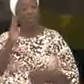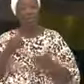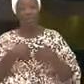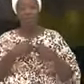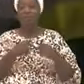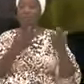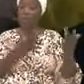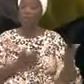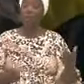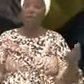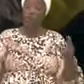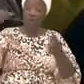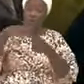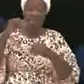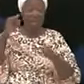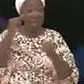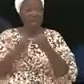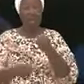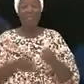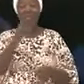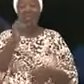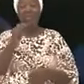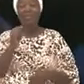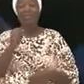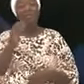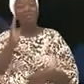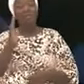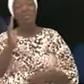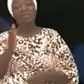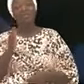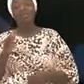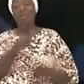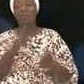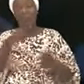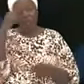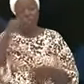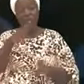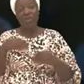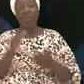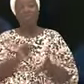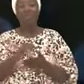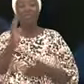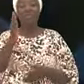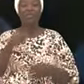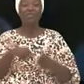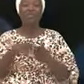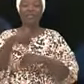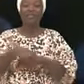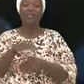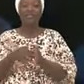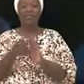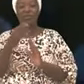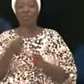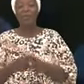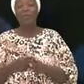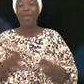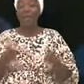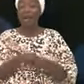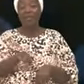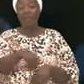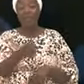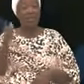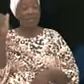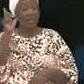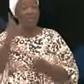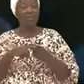et de voir temps jusqu'au dernier de témoignages parce que toi aussi tu va témoigner comme les autres